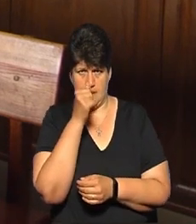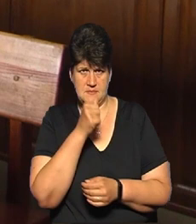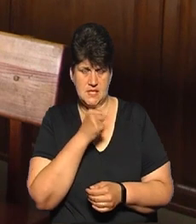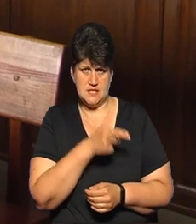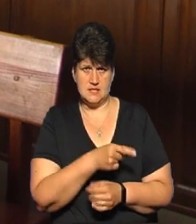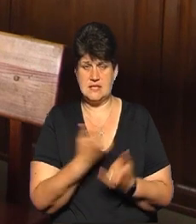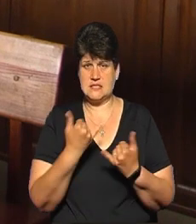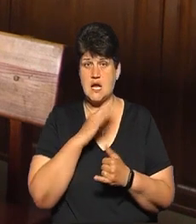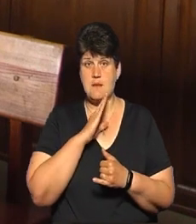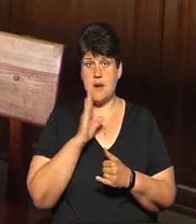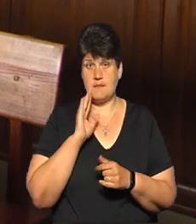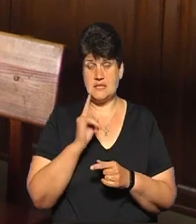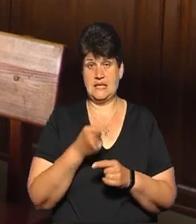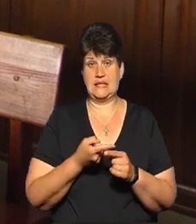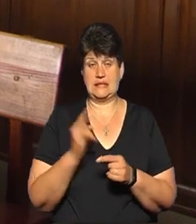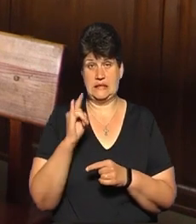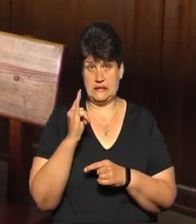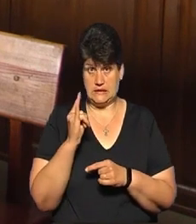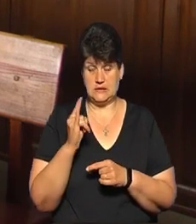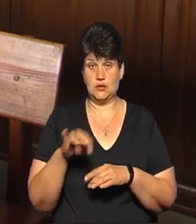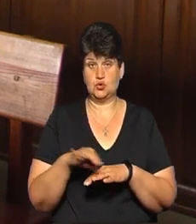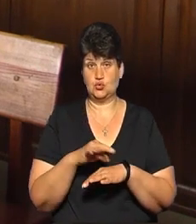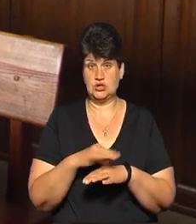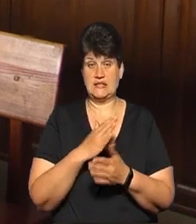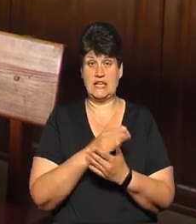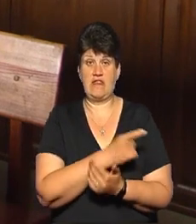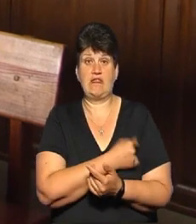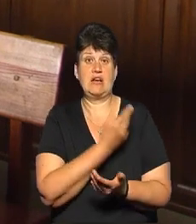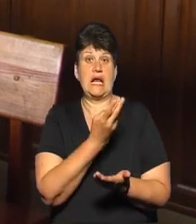Зараз мама цієї дитини, дружина мого підзахисного, знаходиться в лікарні